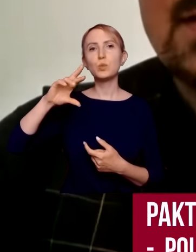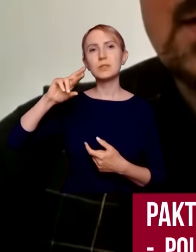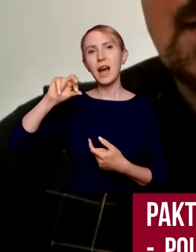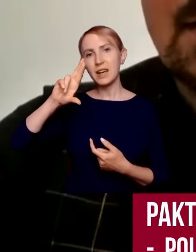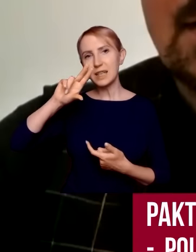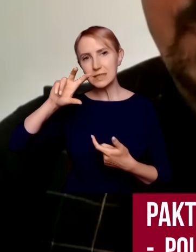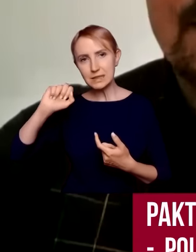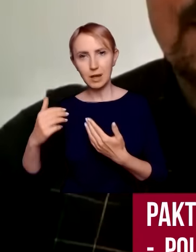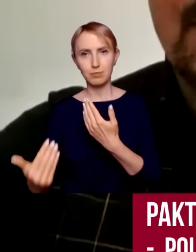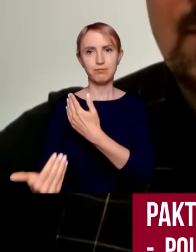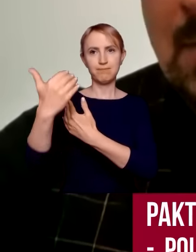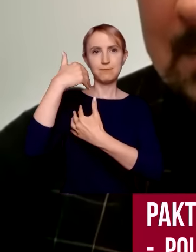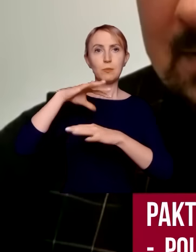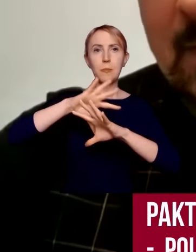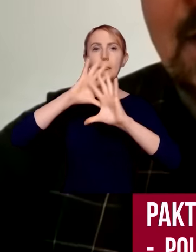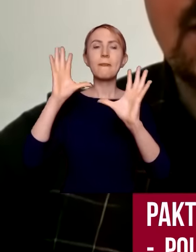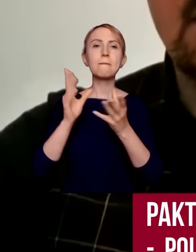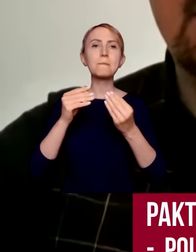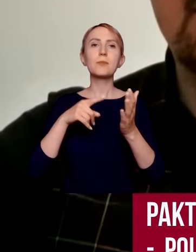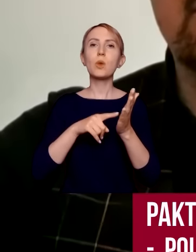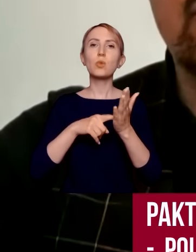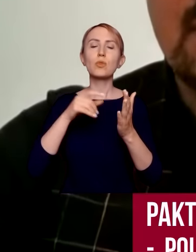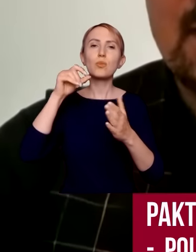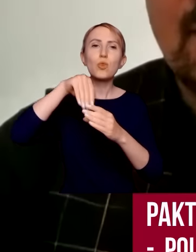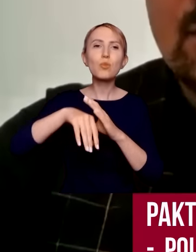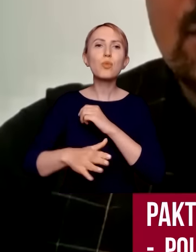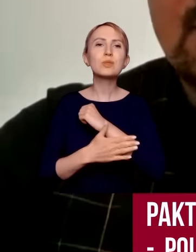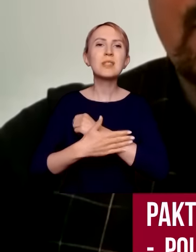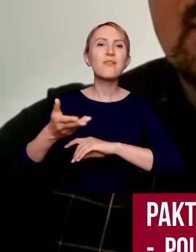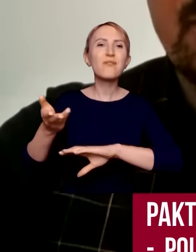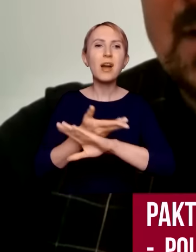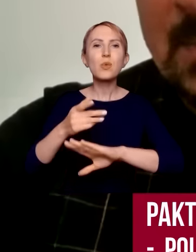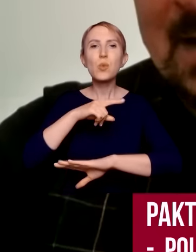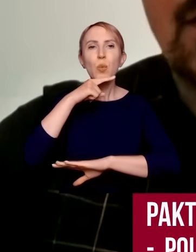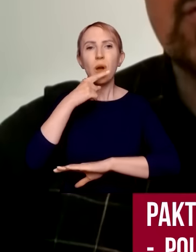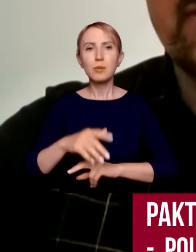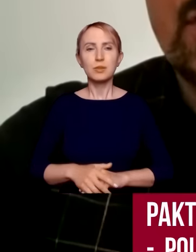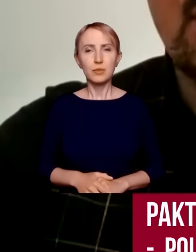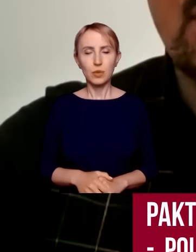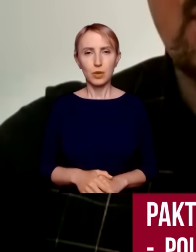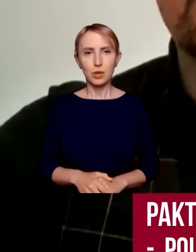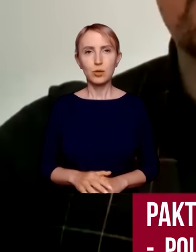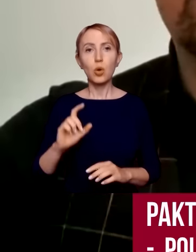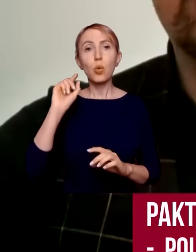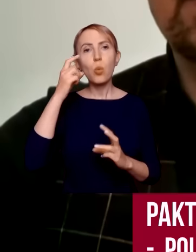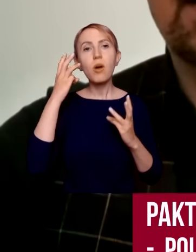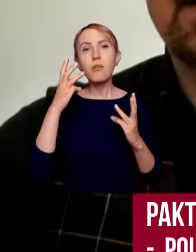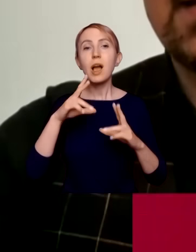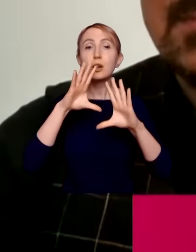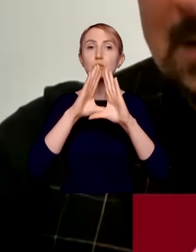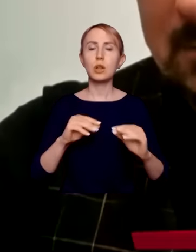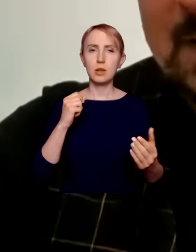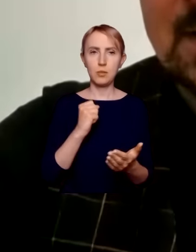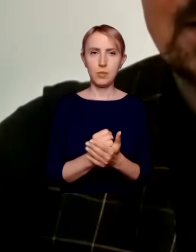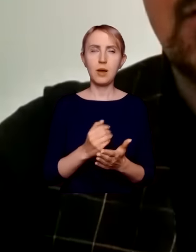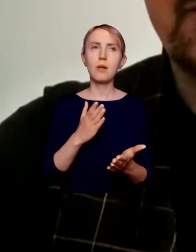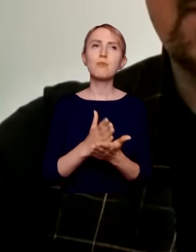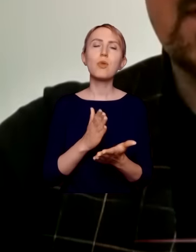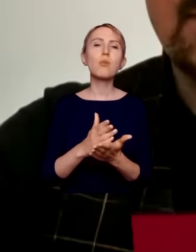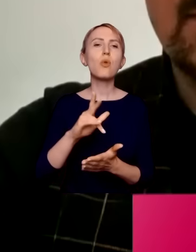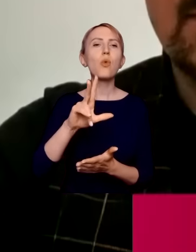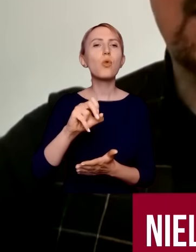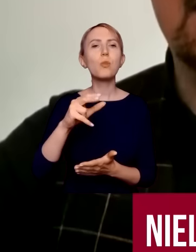Wszystko to jest niestety oparte na pewnym kłamstwie i tutaj najważniejsze jest poszanowanie prawa. Oczywiście pomoc humanitarna jest bardzo